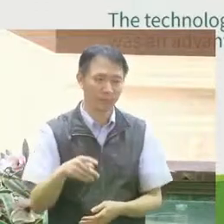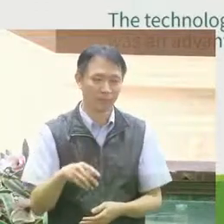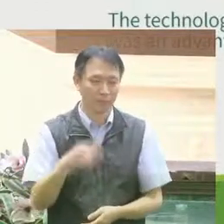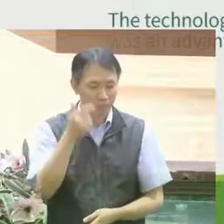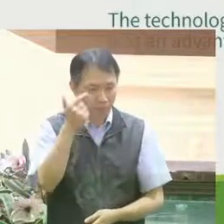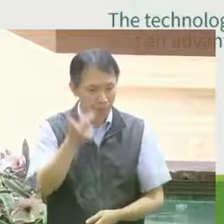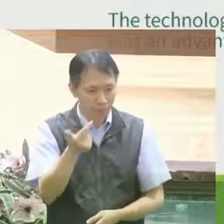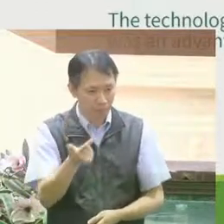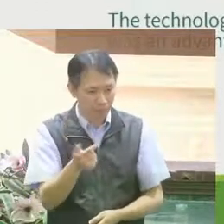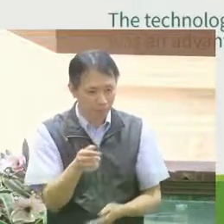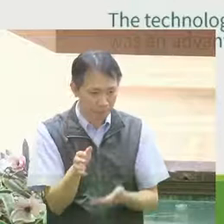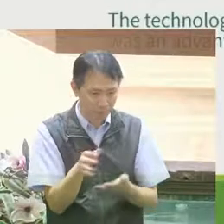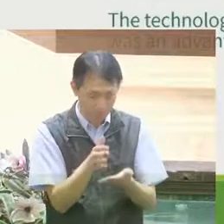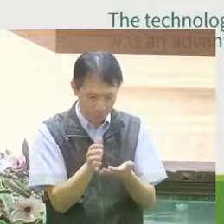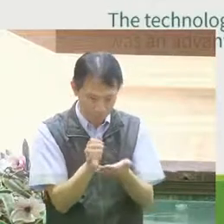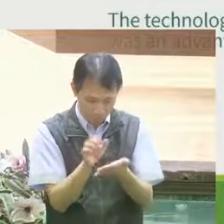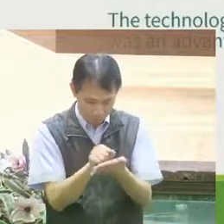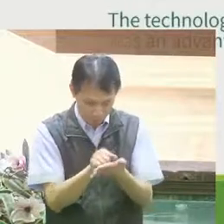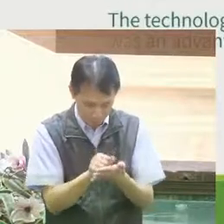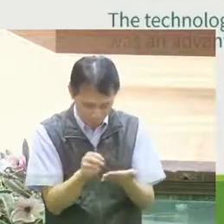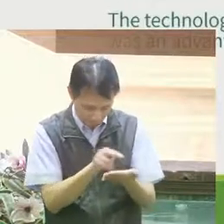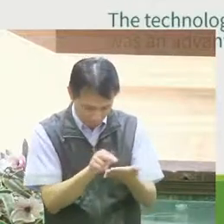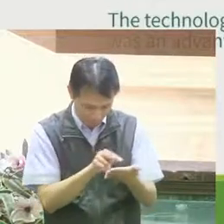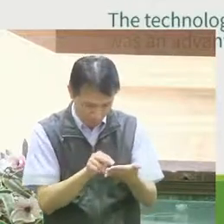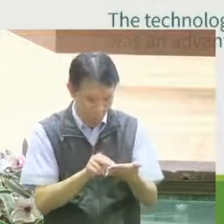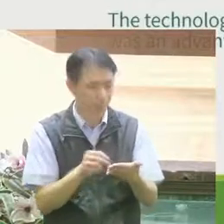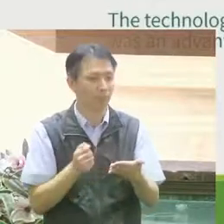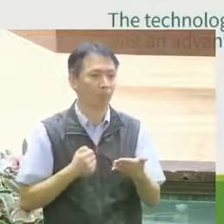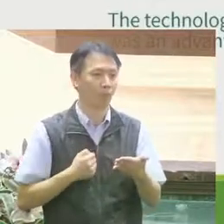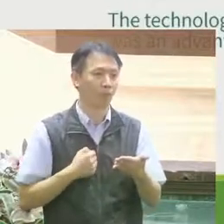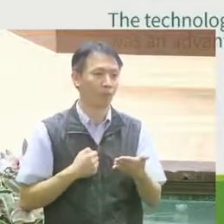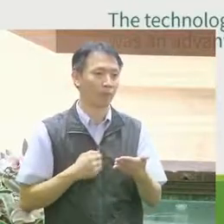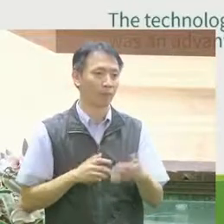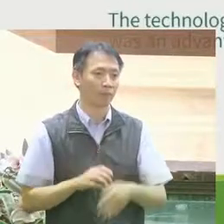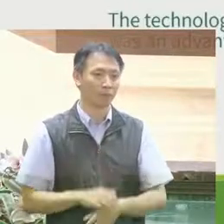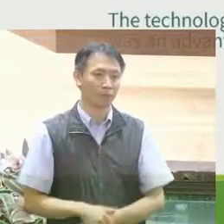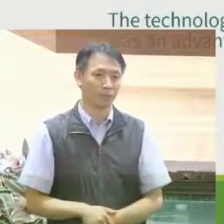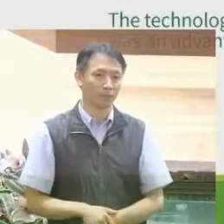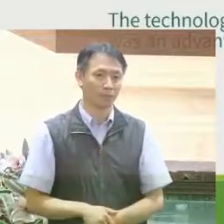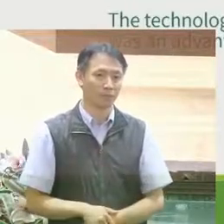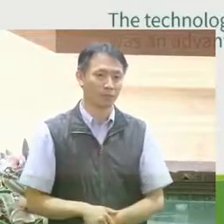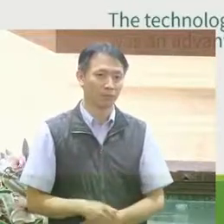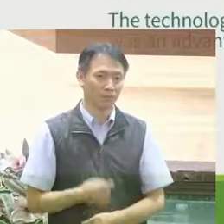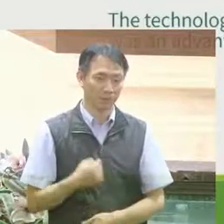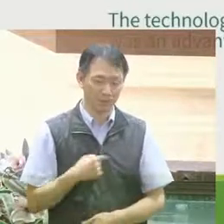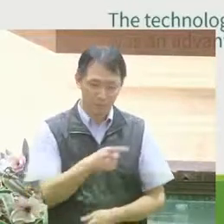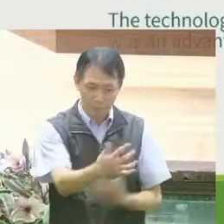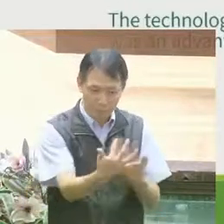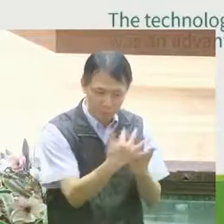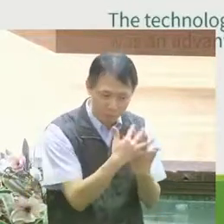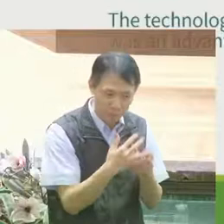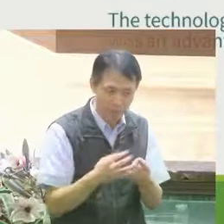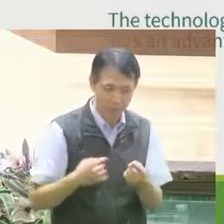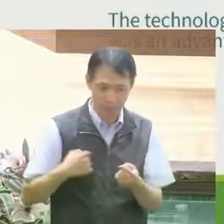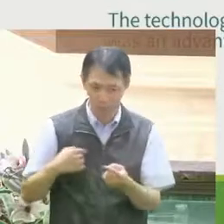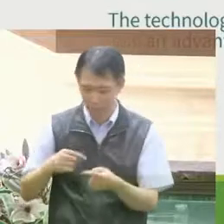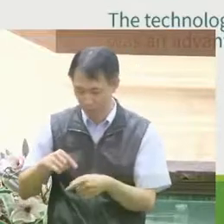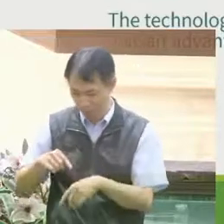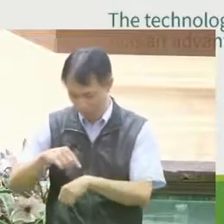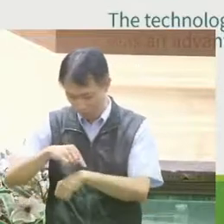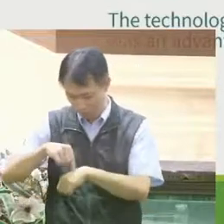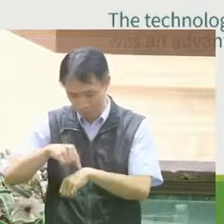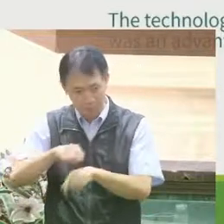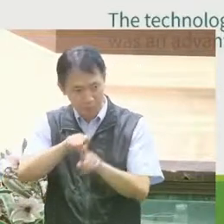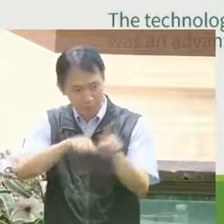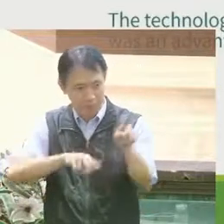慢再分析记录，再决定下一步怎样做。换句话说，我与工资者有7小时的时差，